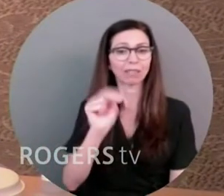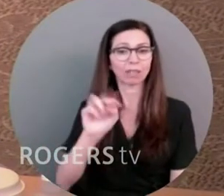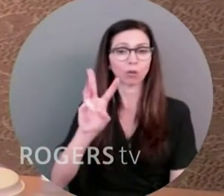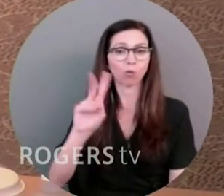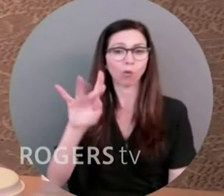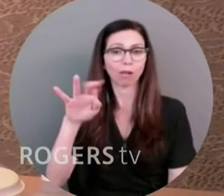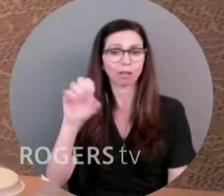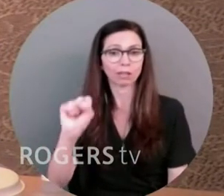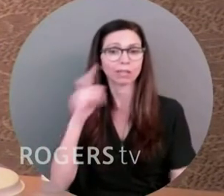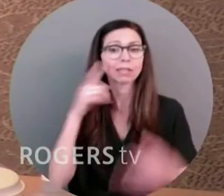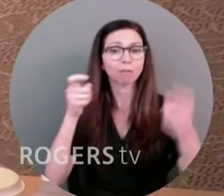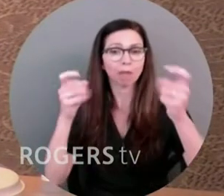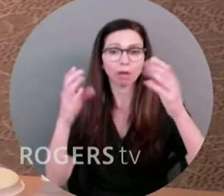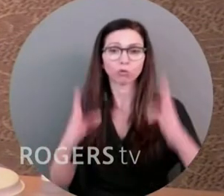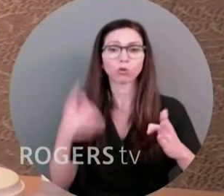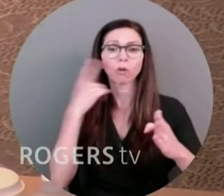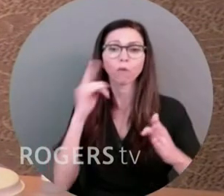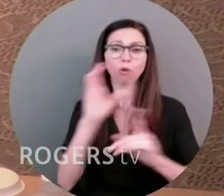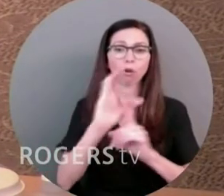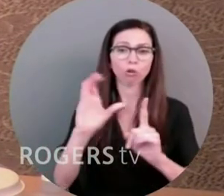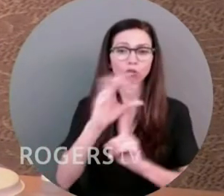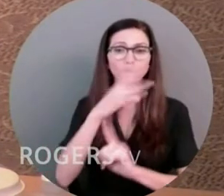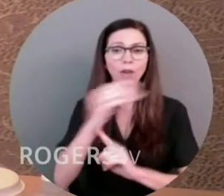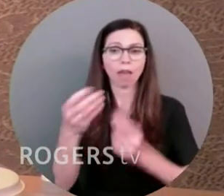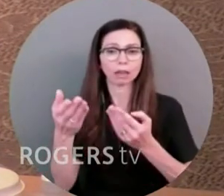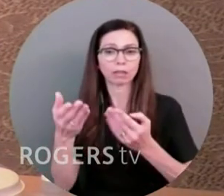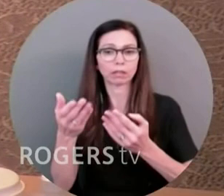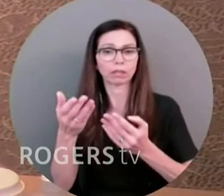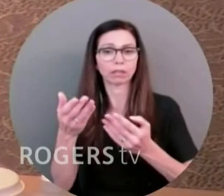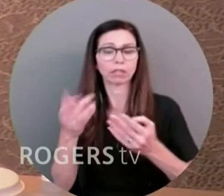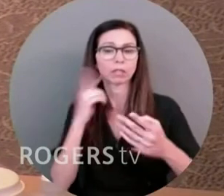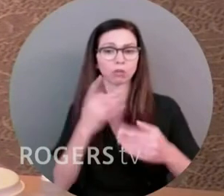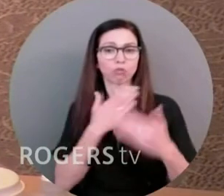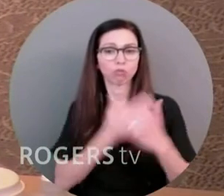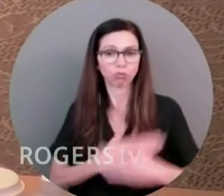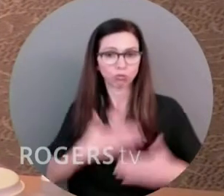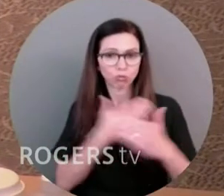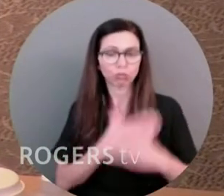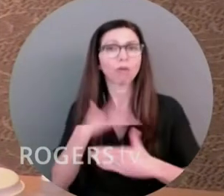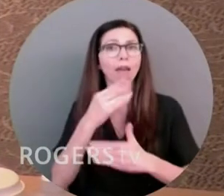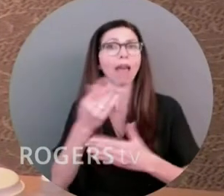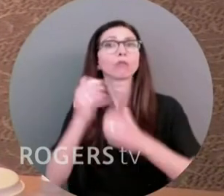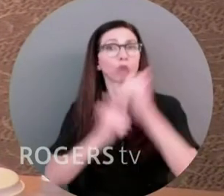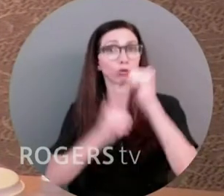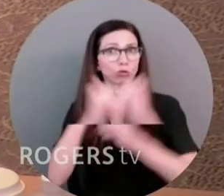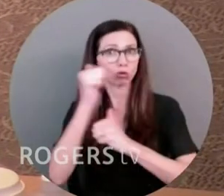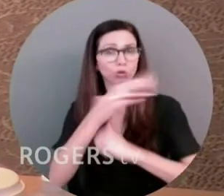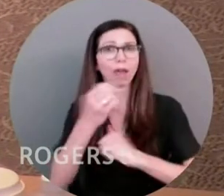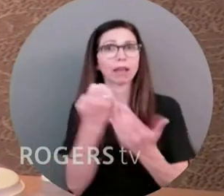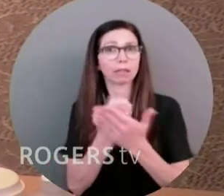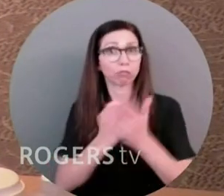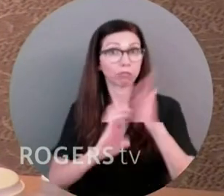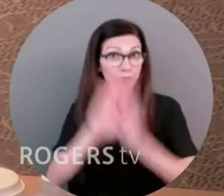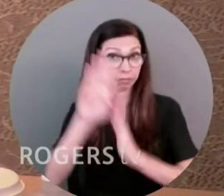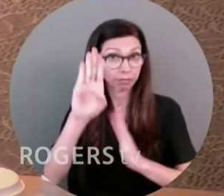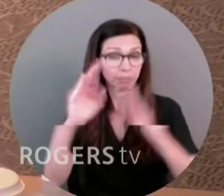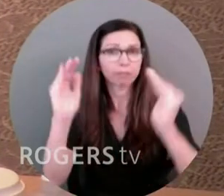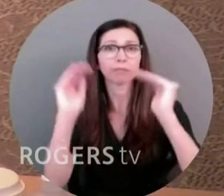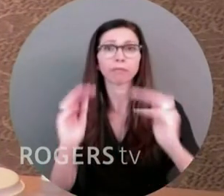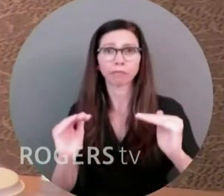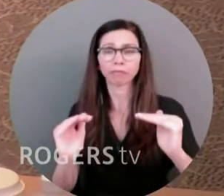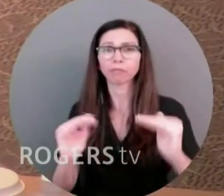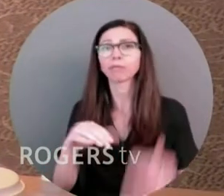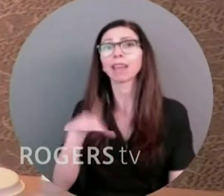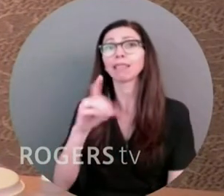Economic Development, Directeur général de la planification, de l'infrastructure et du développement économique. Dan Chénier,